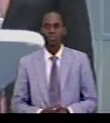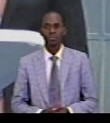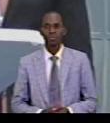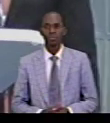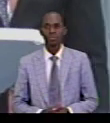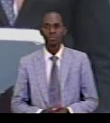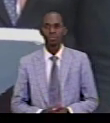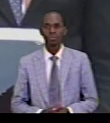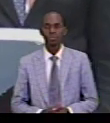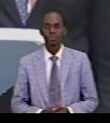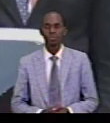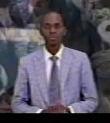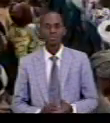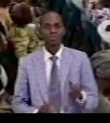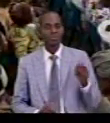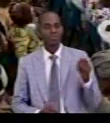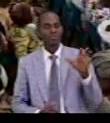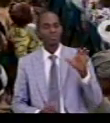GCK.